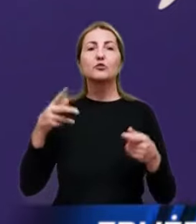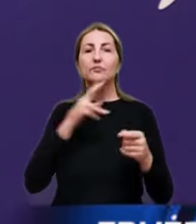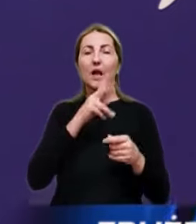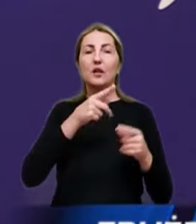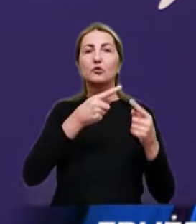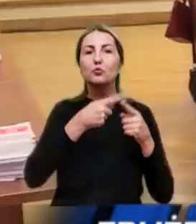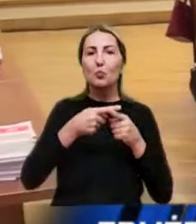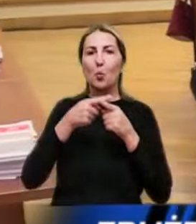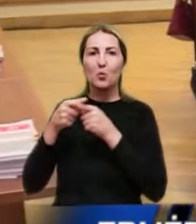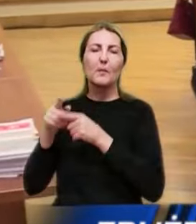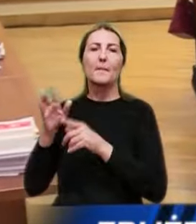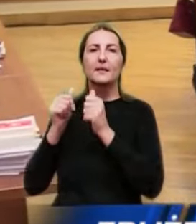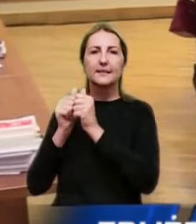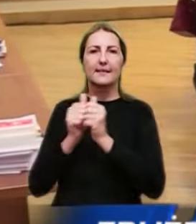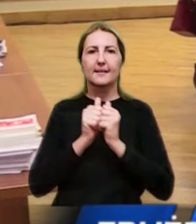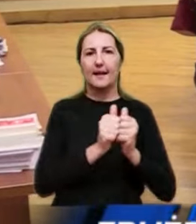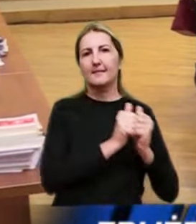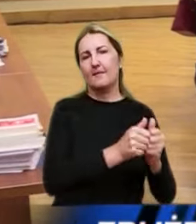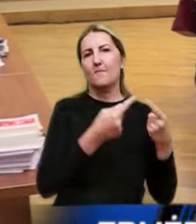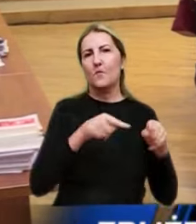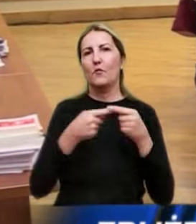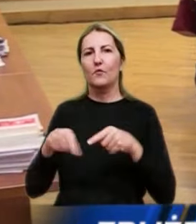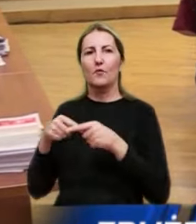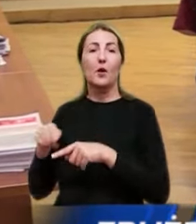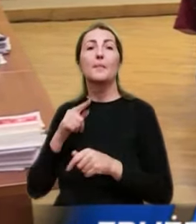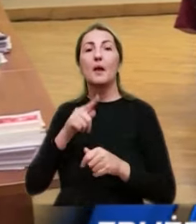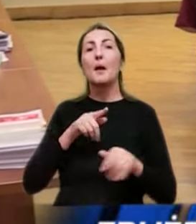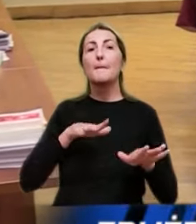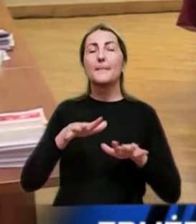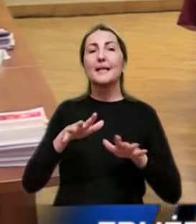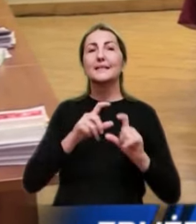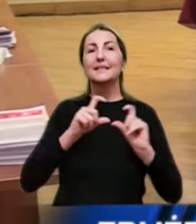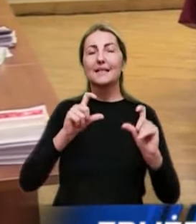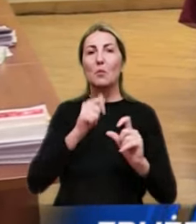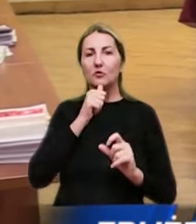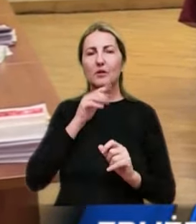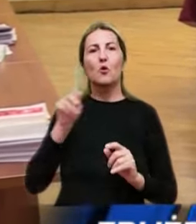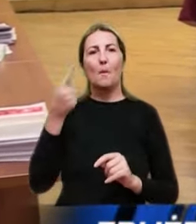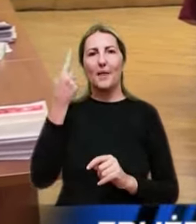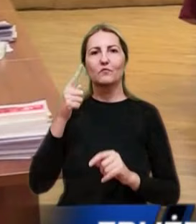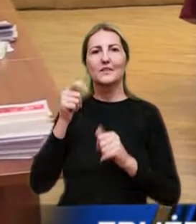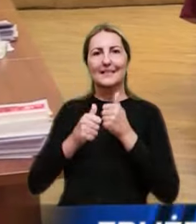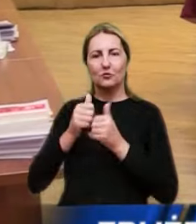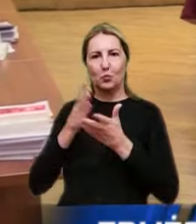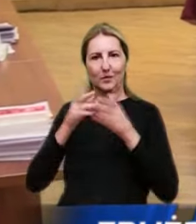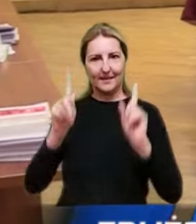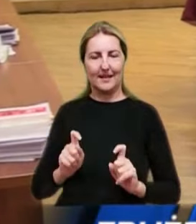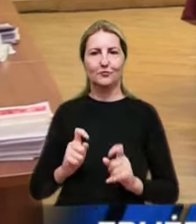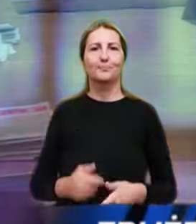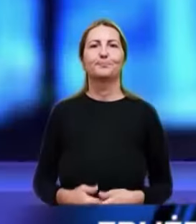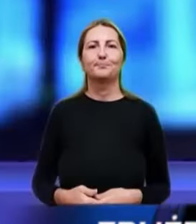które będzie realizowała. Miejski Zarząd Dróg i Zieleni ma rozpocząć pracę 1 stycznia. Włocławek, Monika Buzalska.